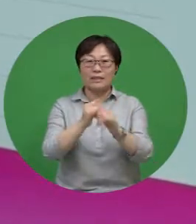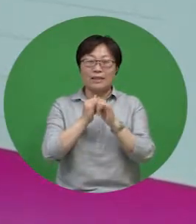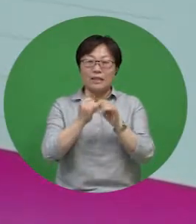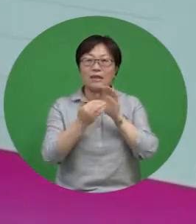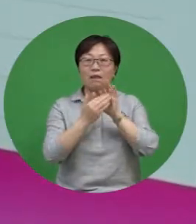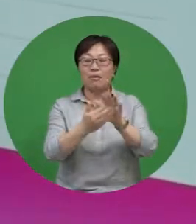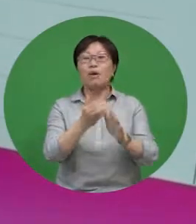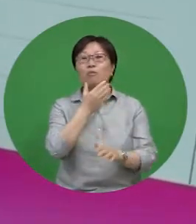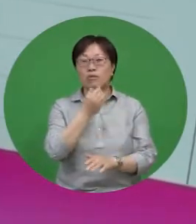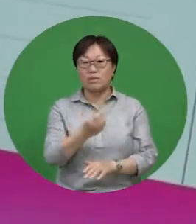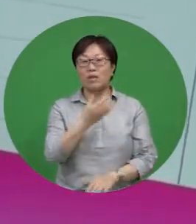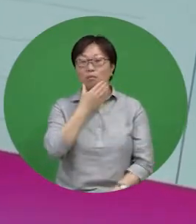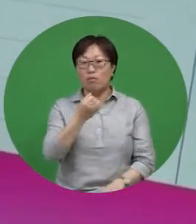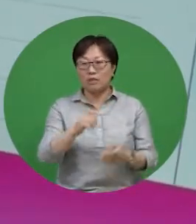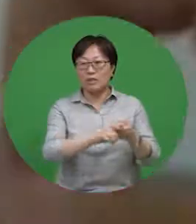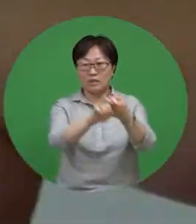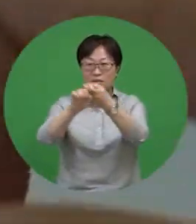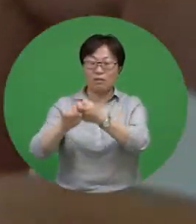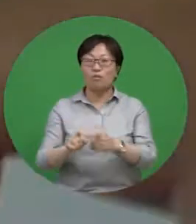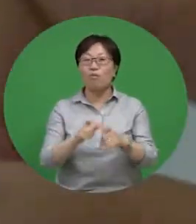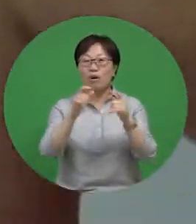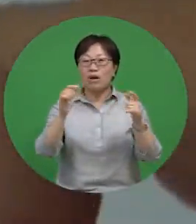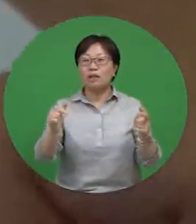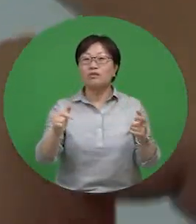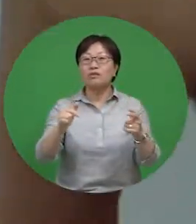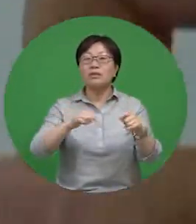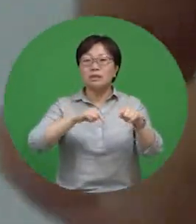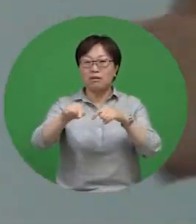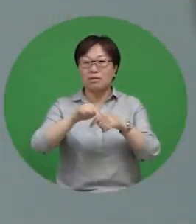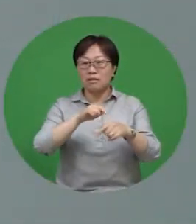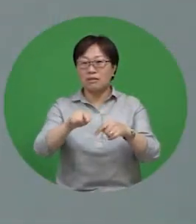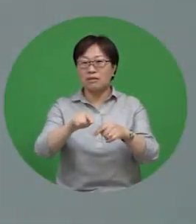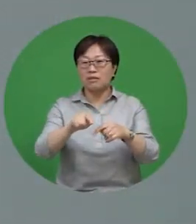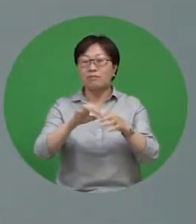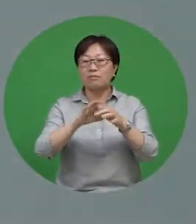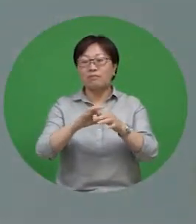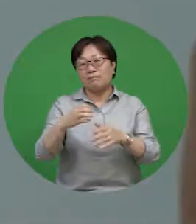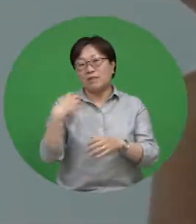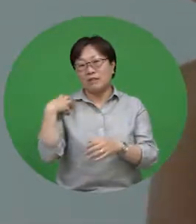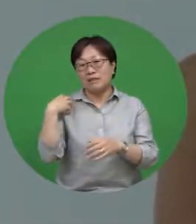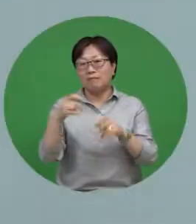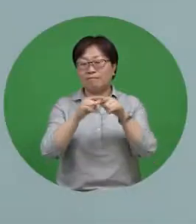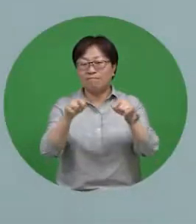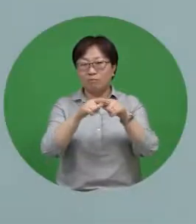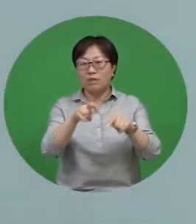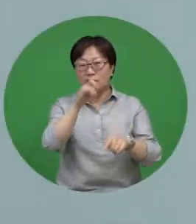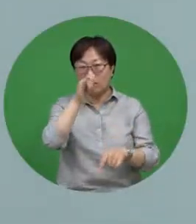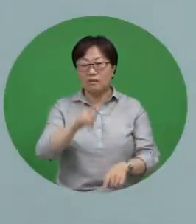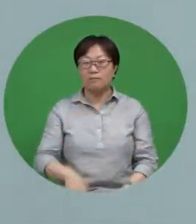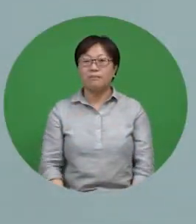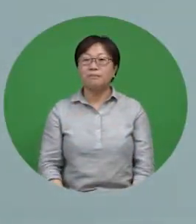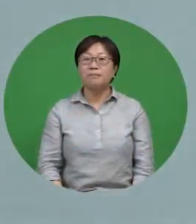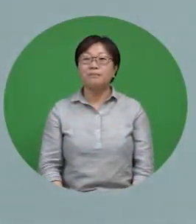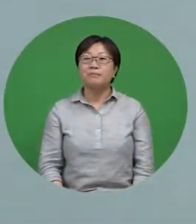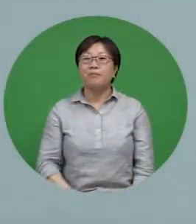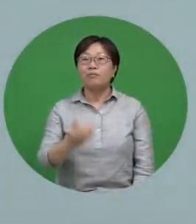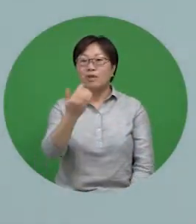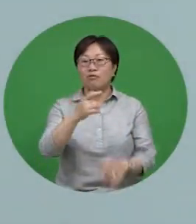실시한 자살 예방과 복지 네트워크 확충 등의 정책이 큰 역할을 한 것으로 분석되고